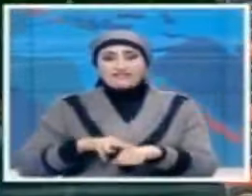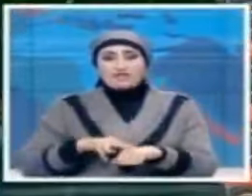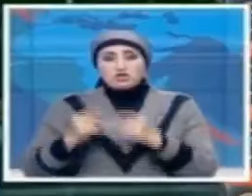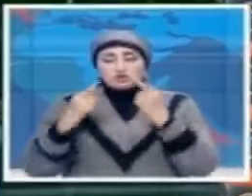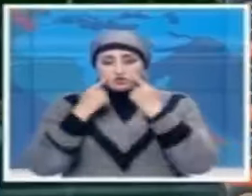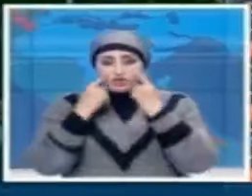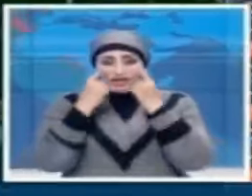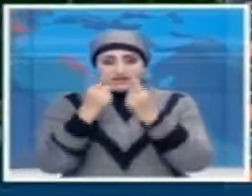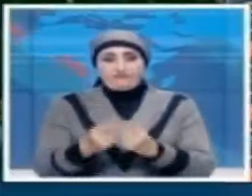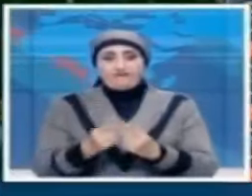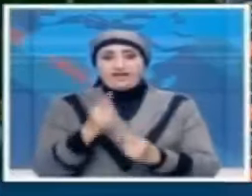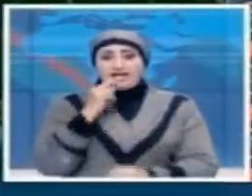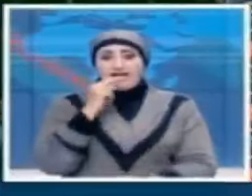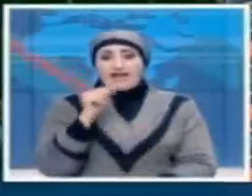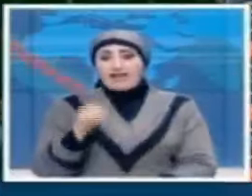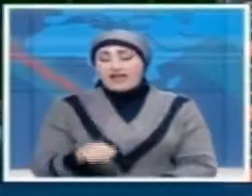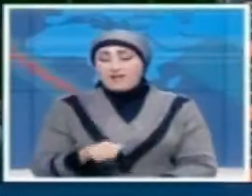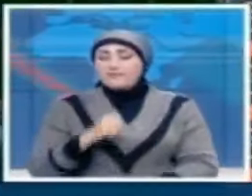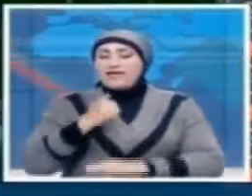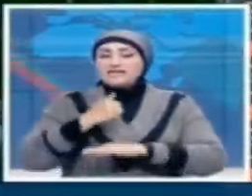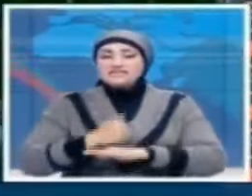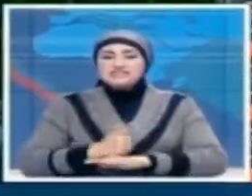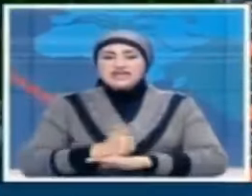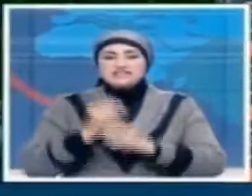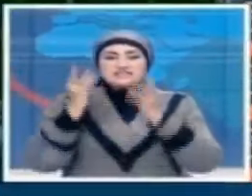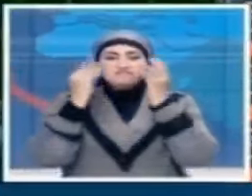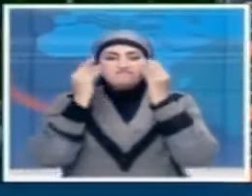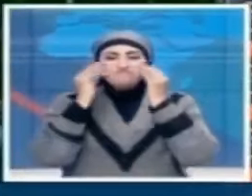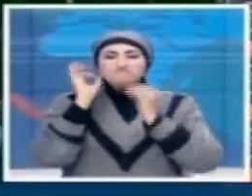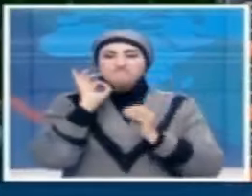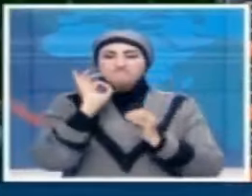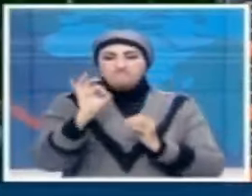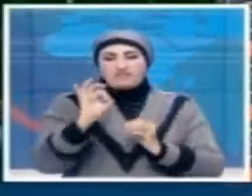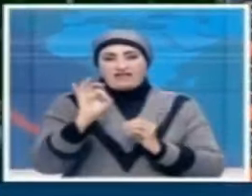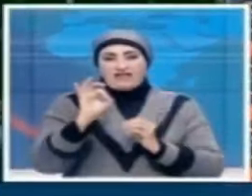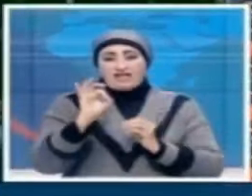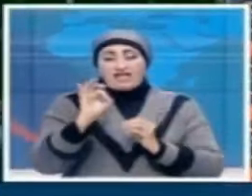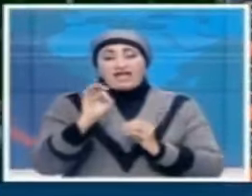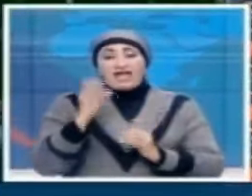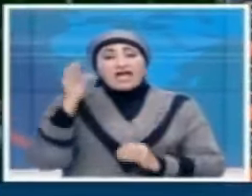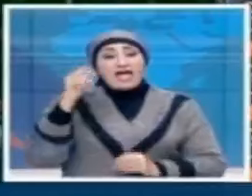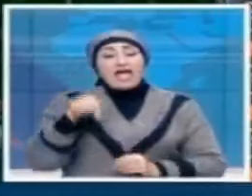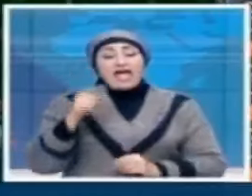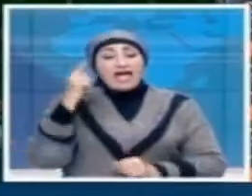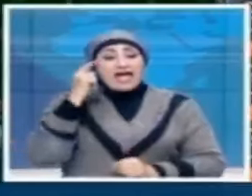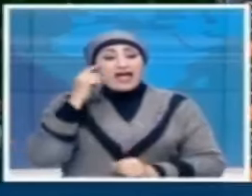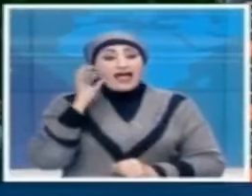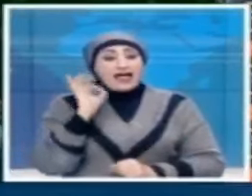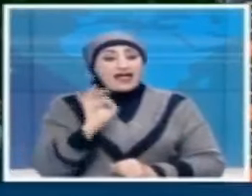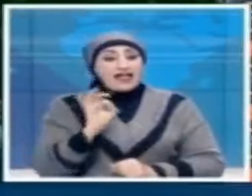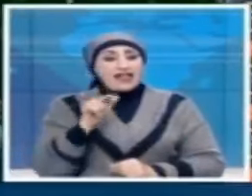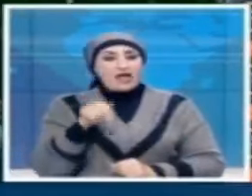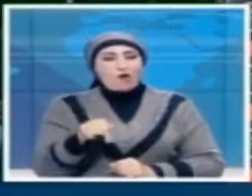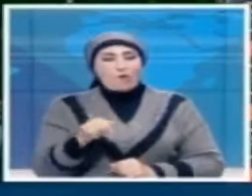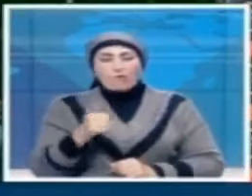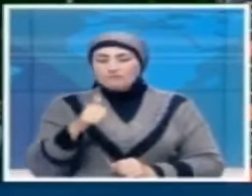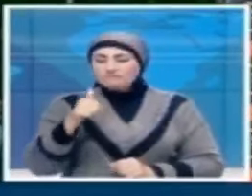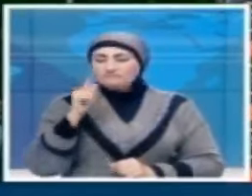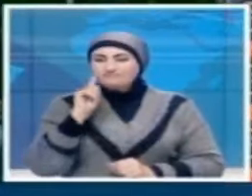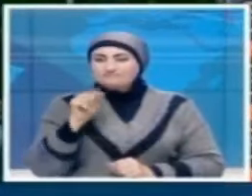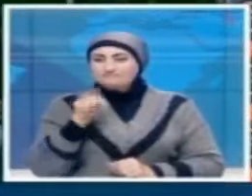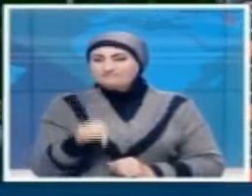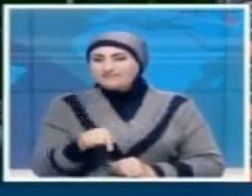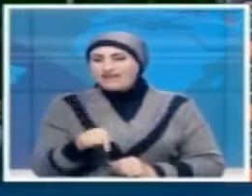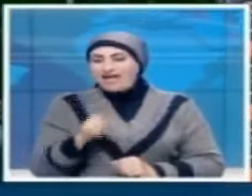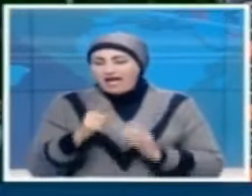شايفين بنتكلم على اسس علميه عاليه جدا في تكويد المنتج، عشان ابقى ضامن ان لو في